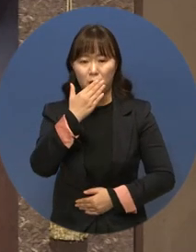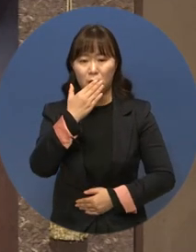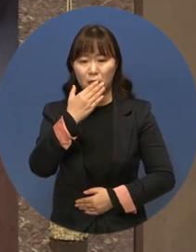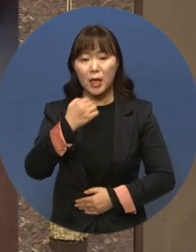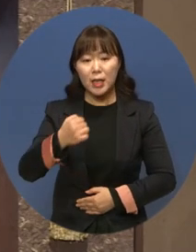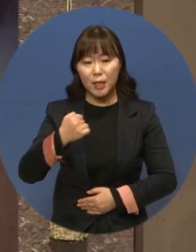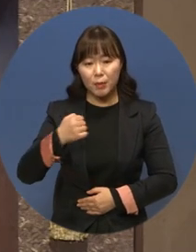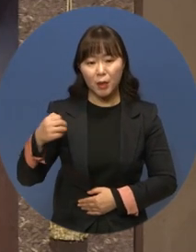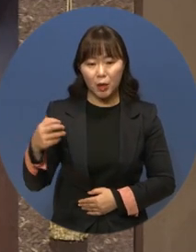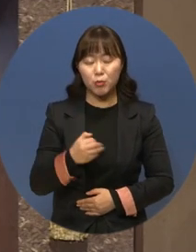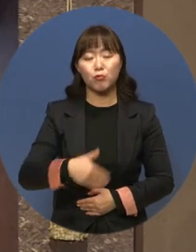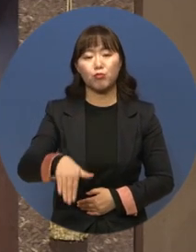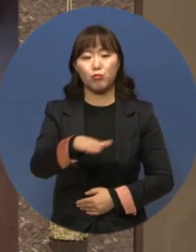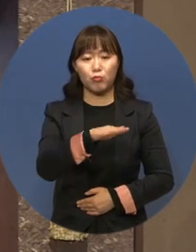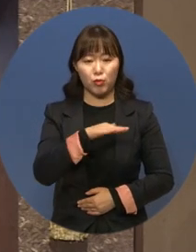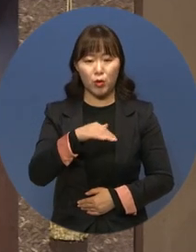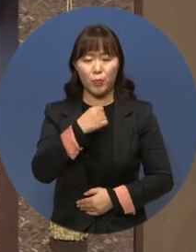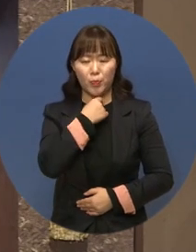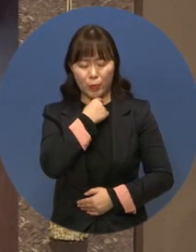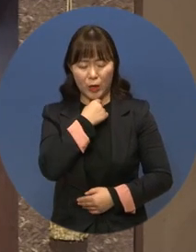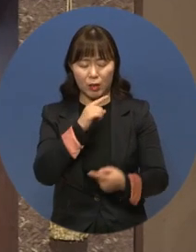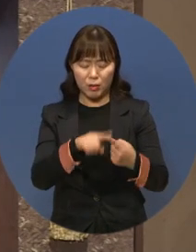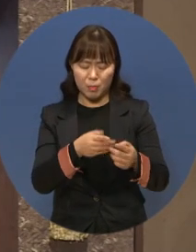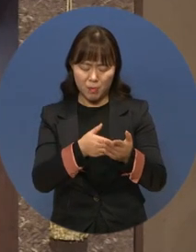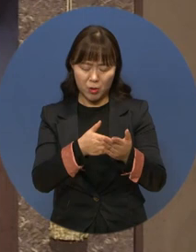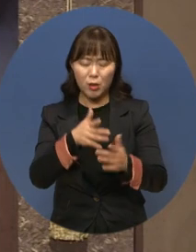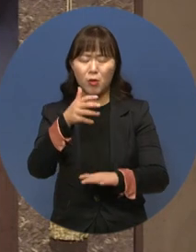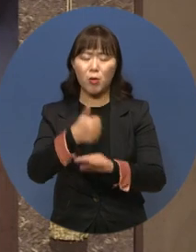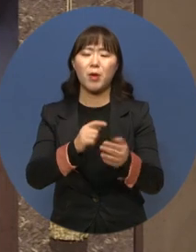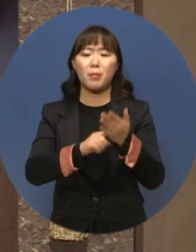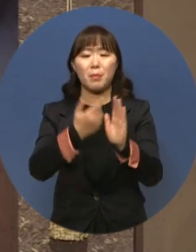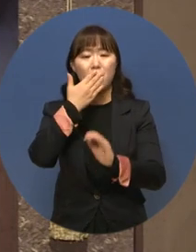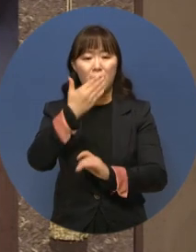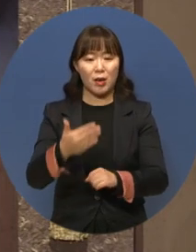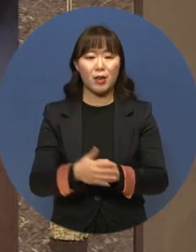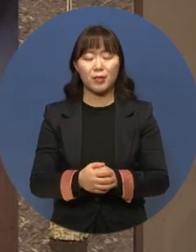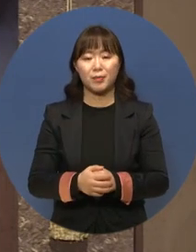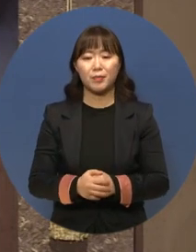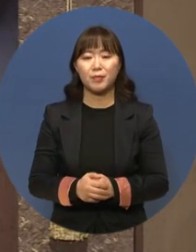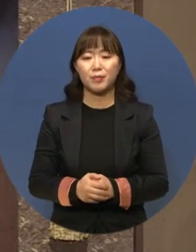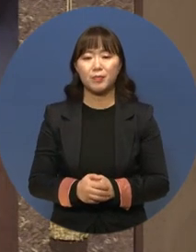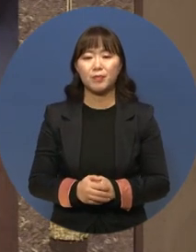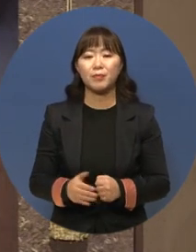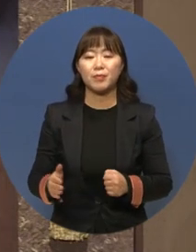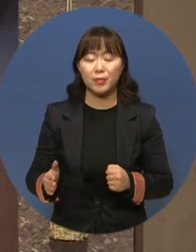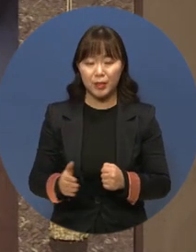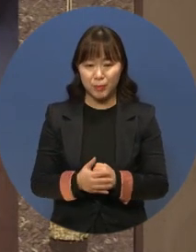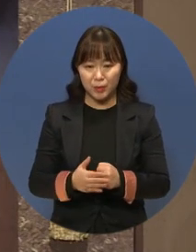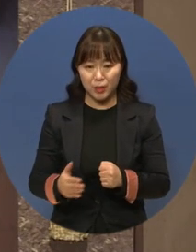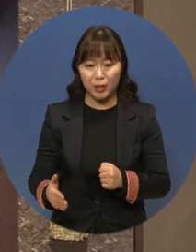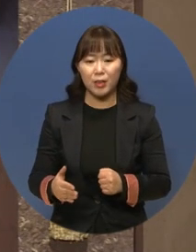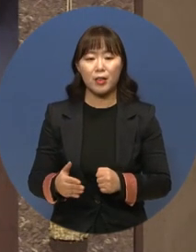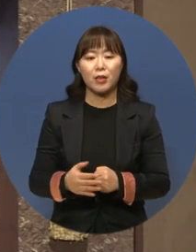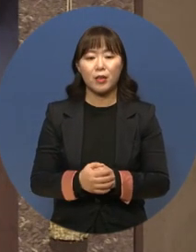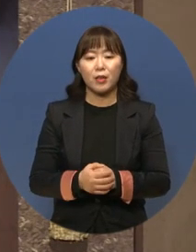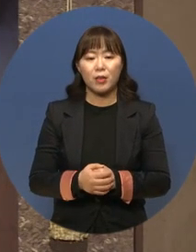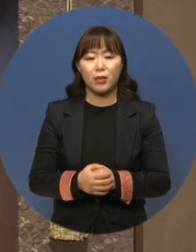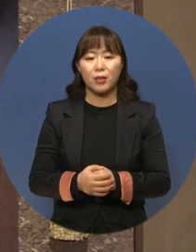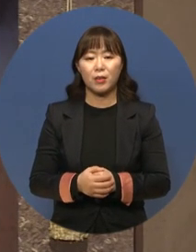힘에 의해서 우리 요구사항은 결과물로 나올 수 있다. 저는 그렇게 생각합니다. 그래서